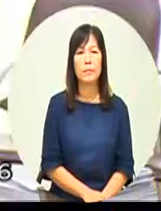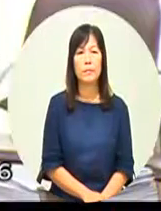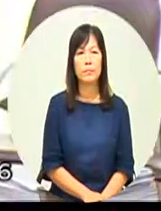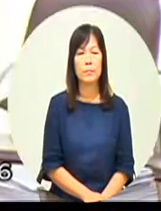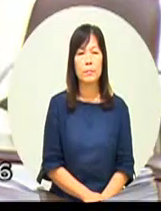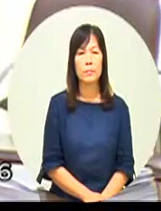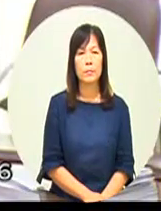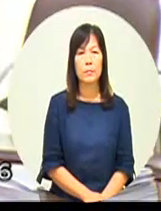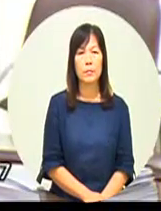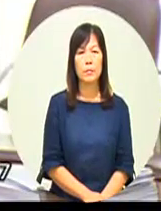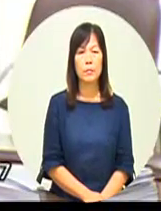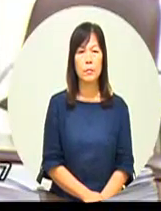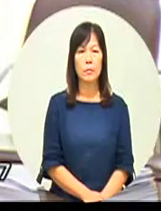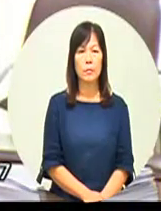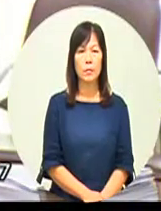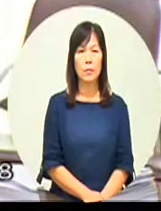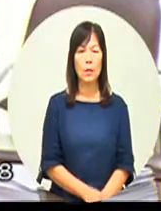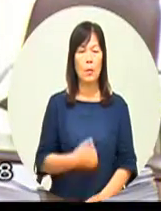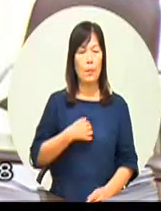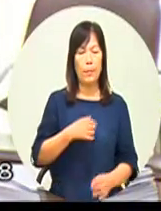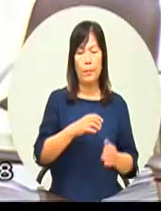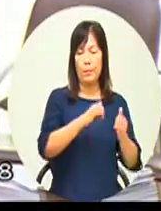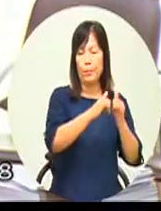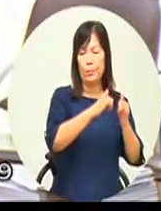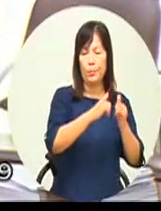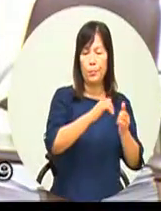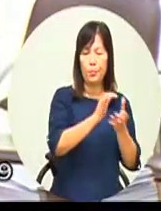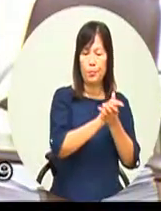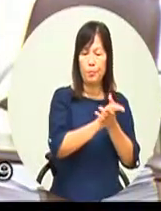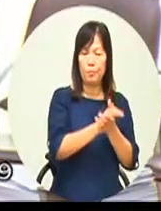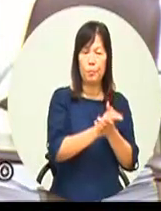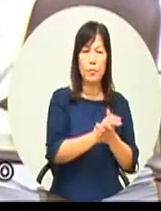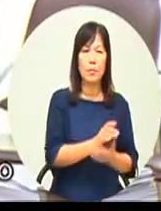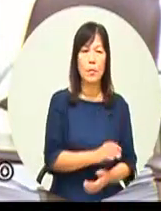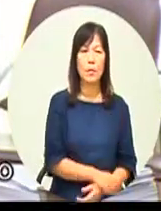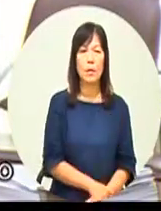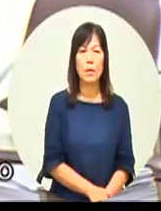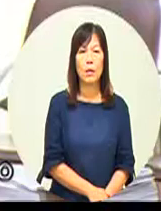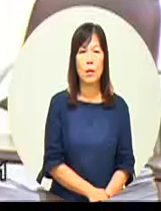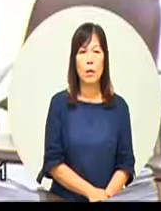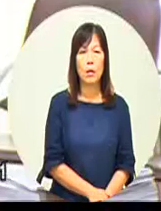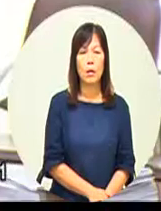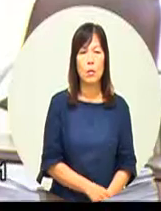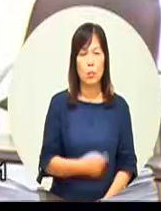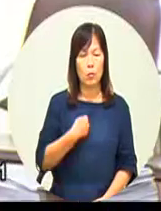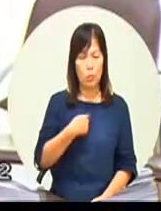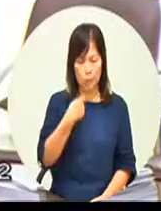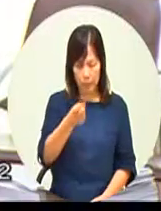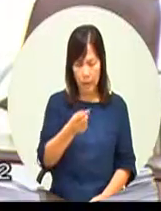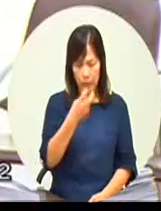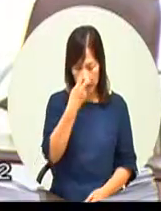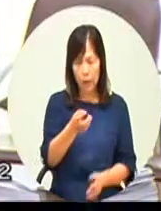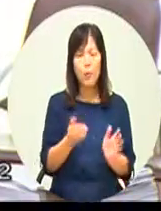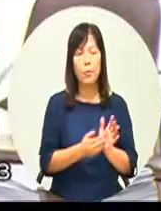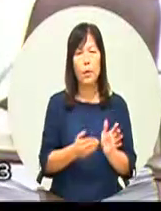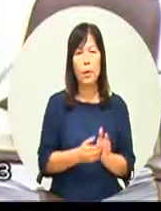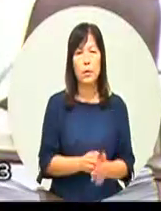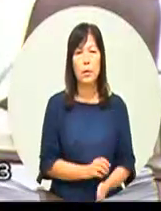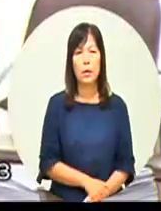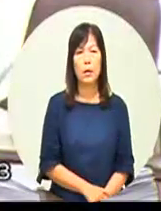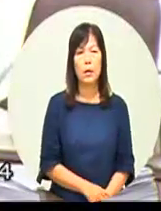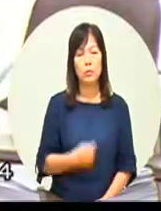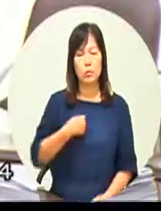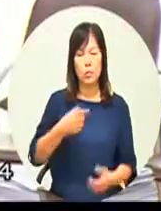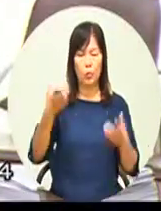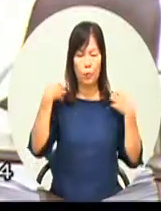们的市民朋友也一再的，哈，那本席也有去看，因为一切都躲在外酸窟